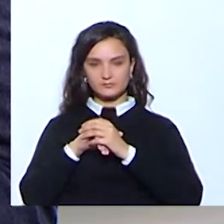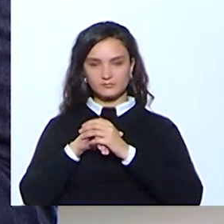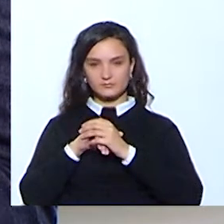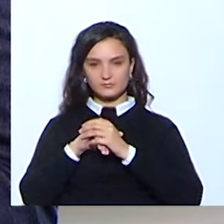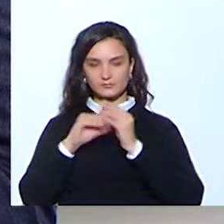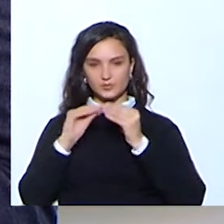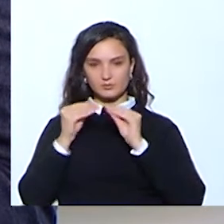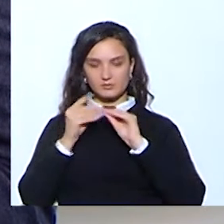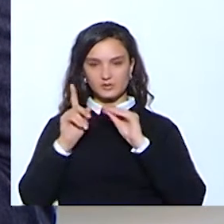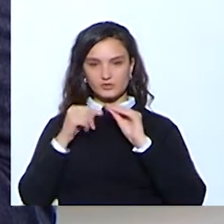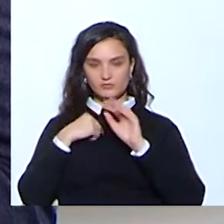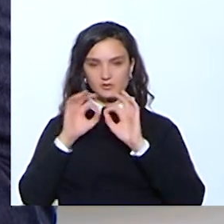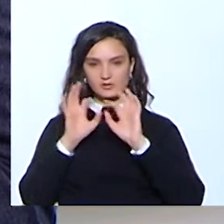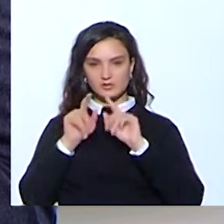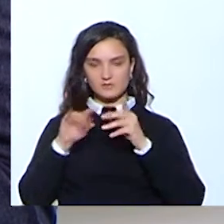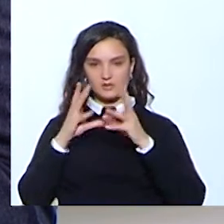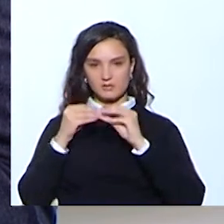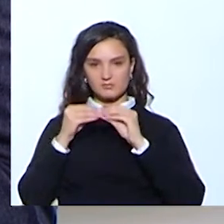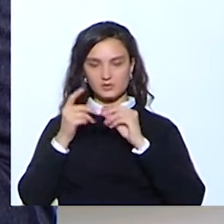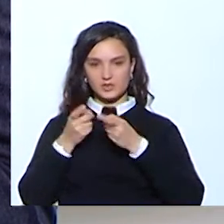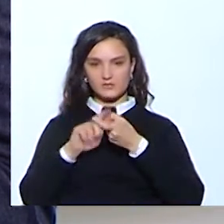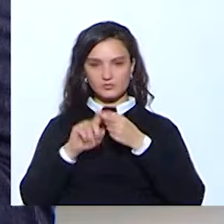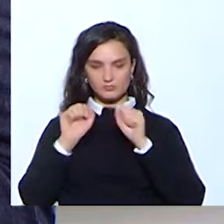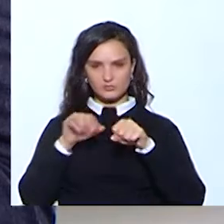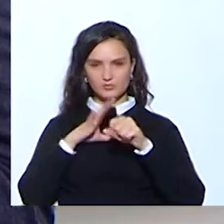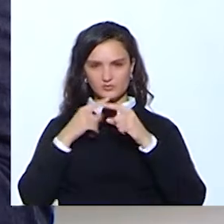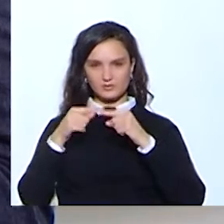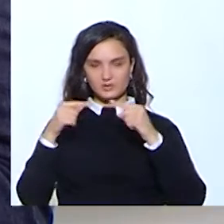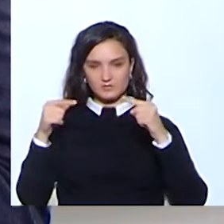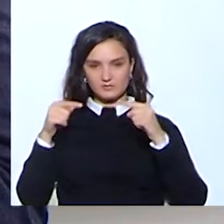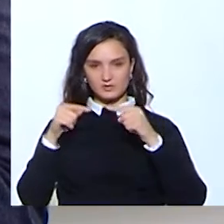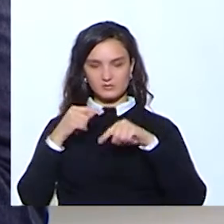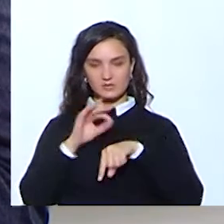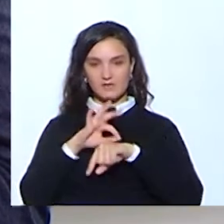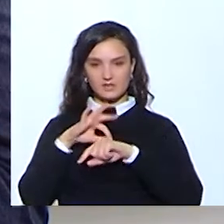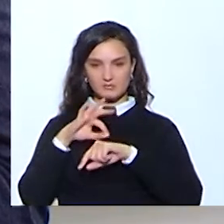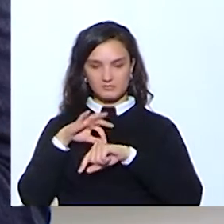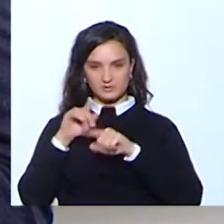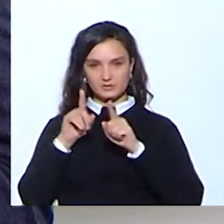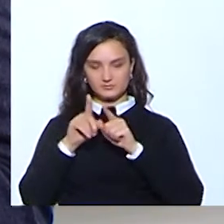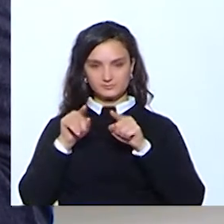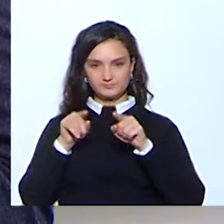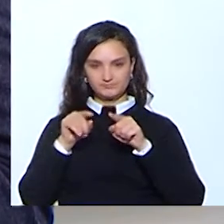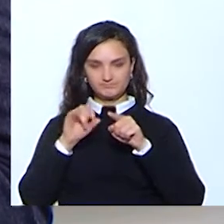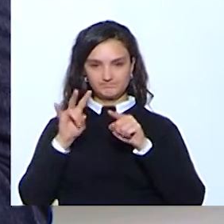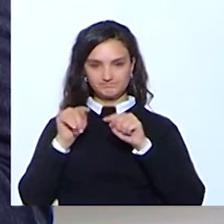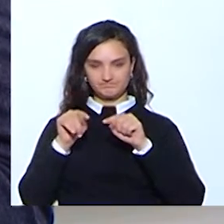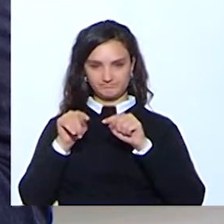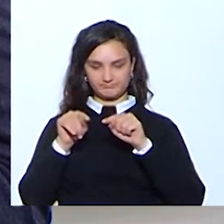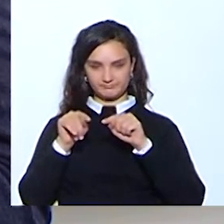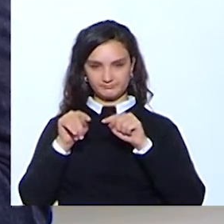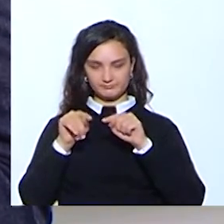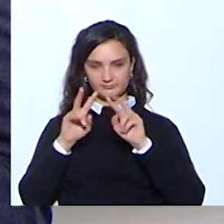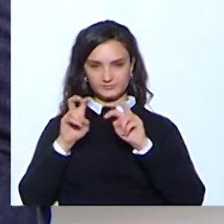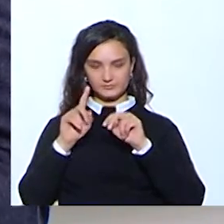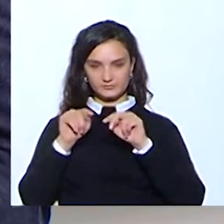ასე ვთქვათ პრობლემა, რაც ჩვენ ვახსენეთ, ეს ყველაფერი შეიძლება დაკავშირებული იყოს სხვა ტიპის ოფთალმოლოგიურ დაავადებებთანაც. ამიტომაც ჩვენ რომ ეს დავეღოთ